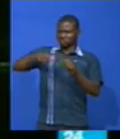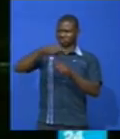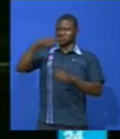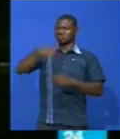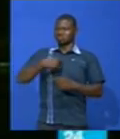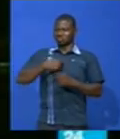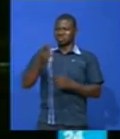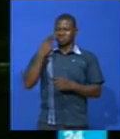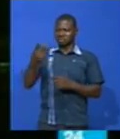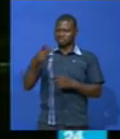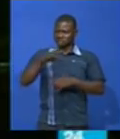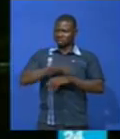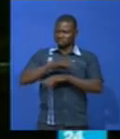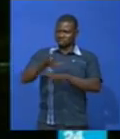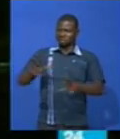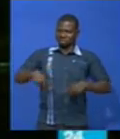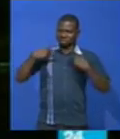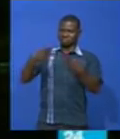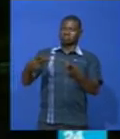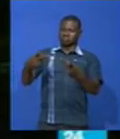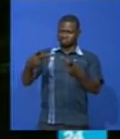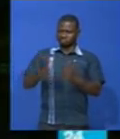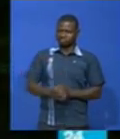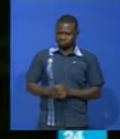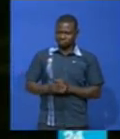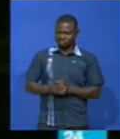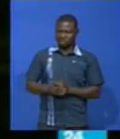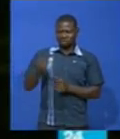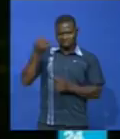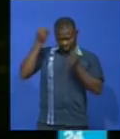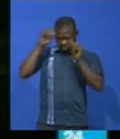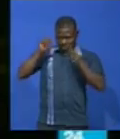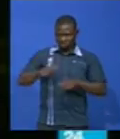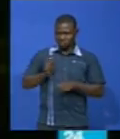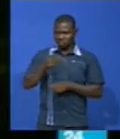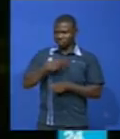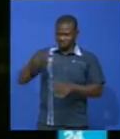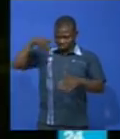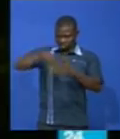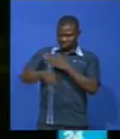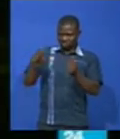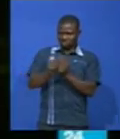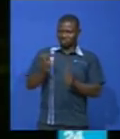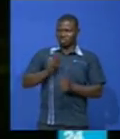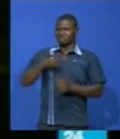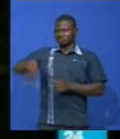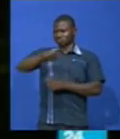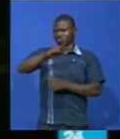The promised land. I may not get there with you, but I want you to know